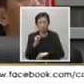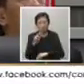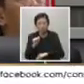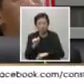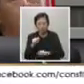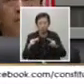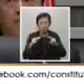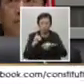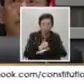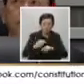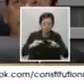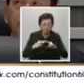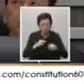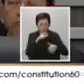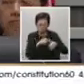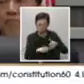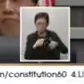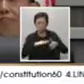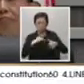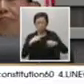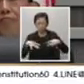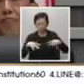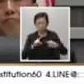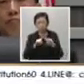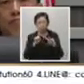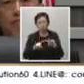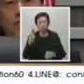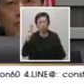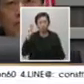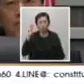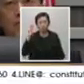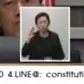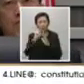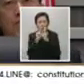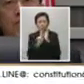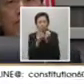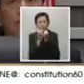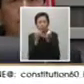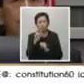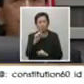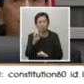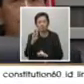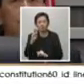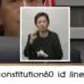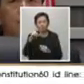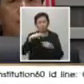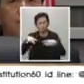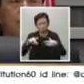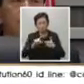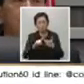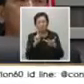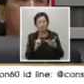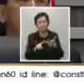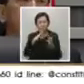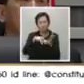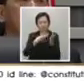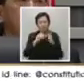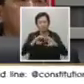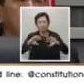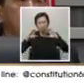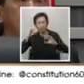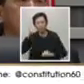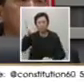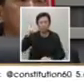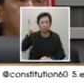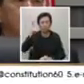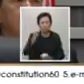ค่อยถูกต้องนะครับประการที่2ถวายสัตย์ไม่ชอบตามรัฐธรรมนูญมาตรา161ประการที่3การแถลงนโยบายนะไม่เป็น